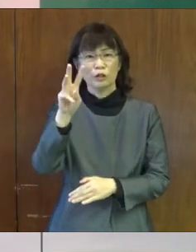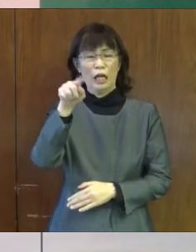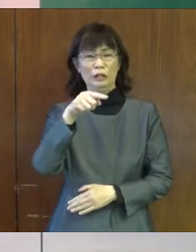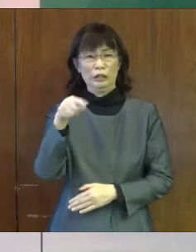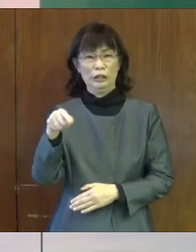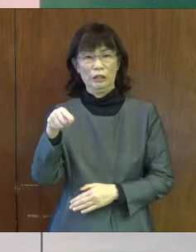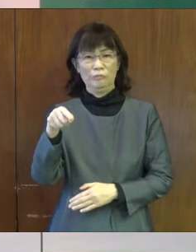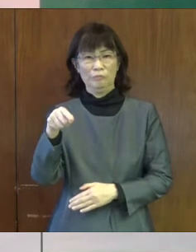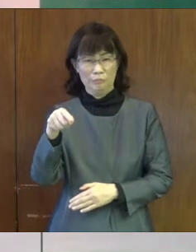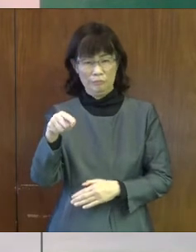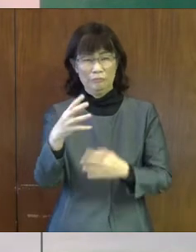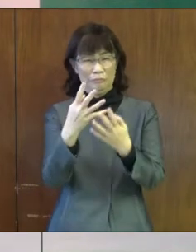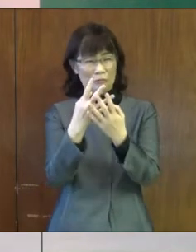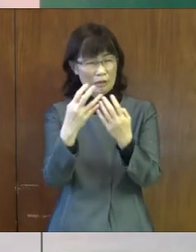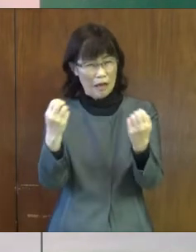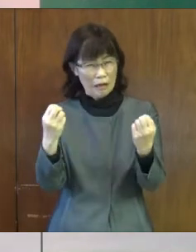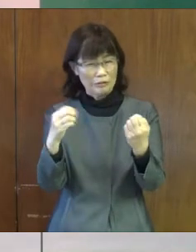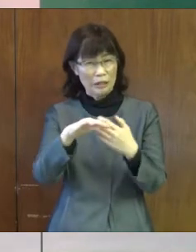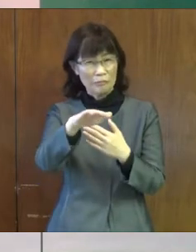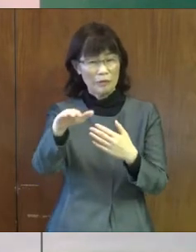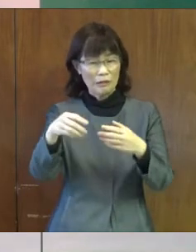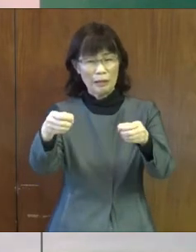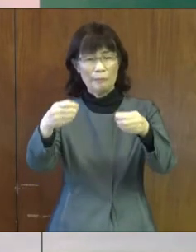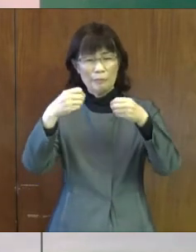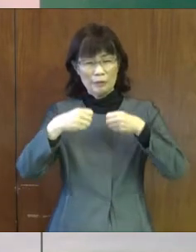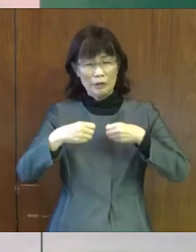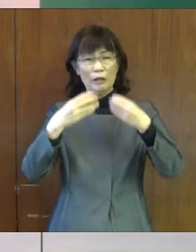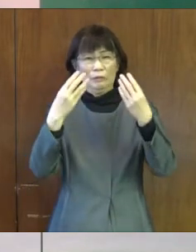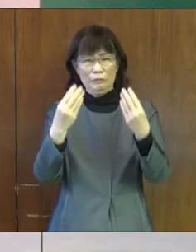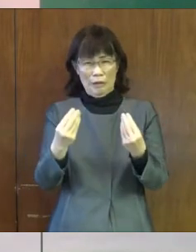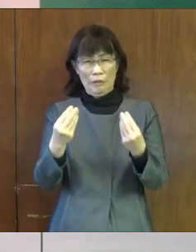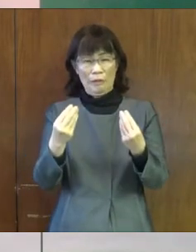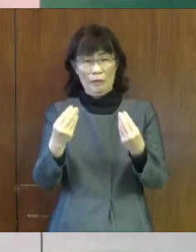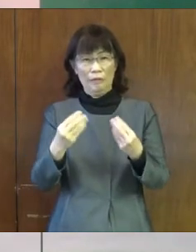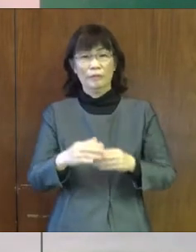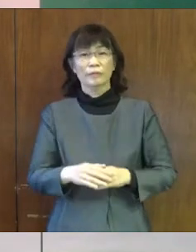1613名と多くの市民の方々が罹患されました。